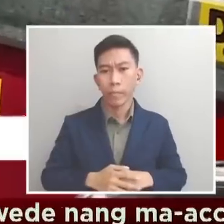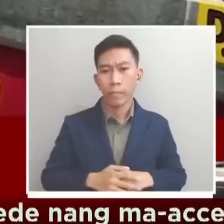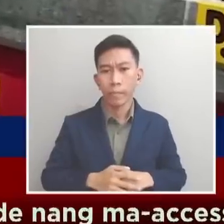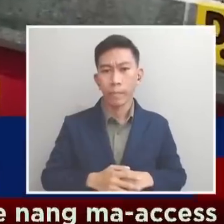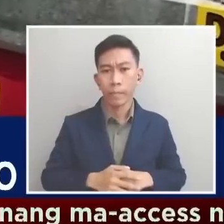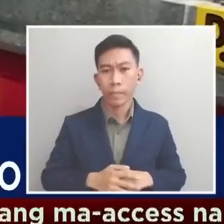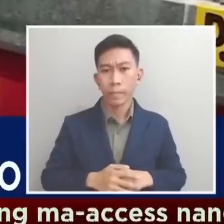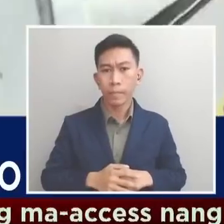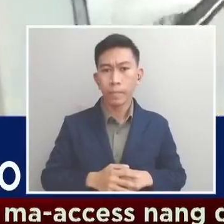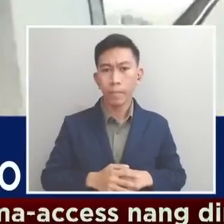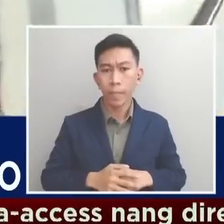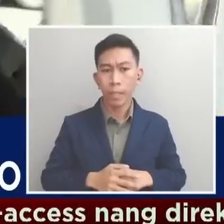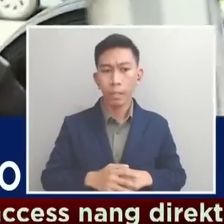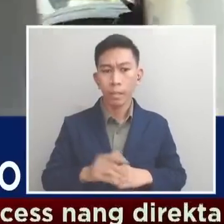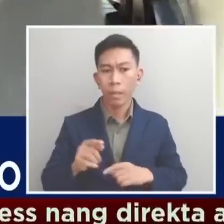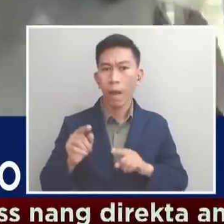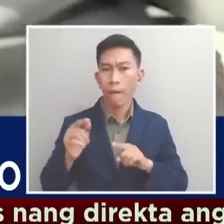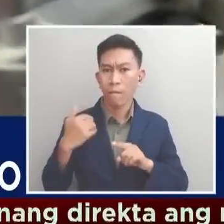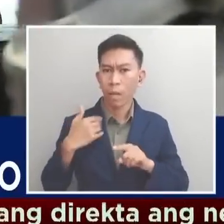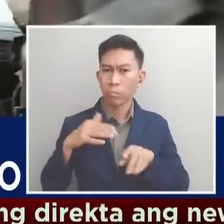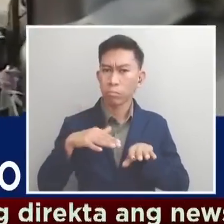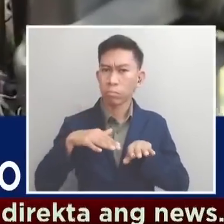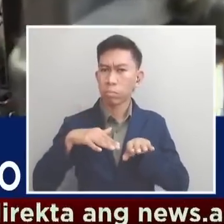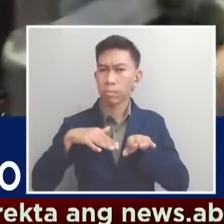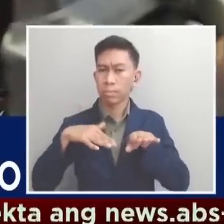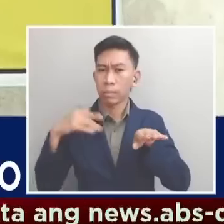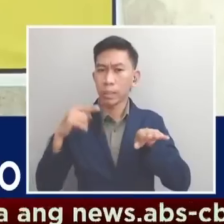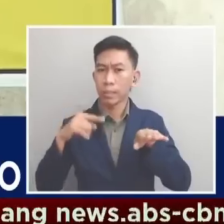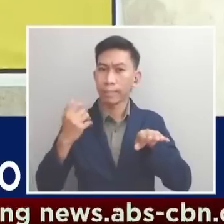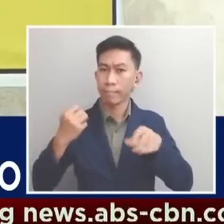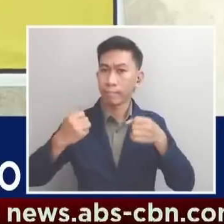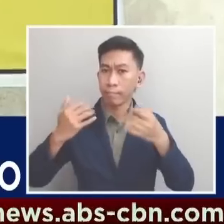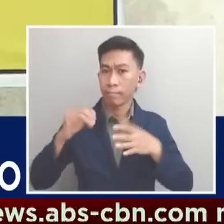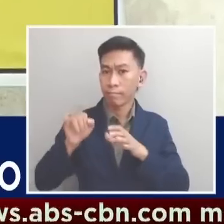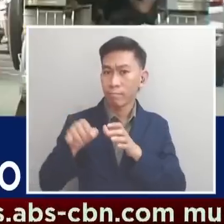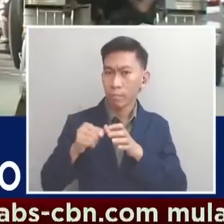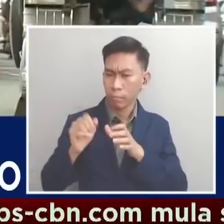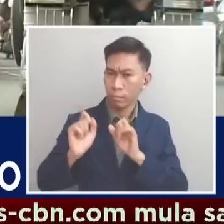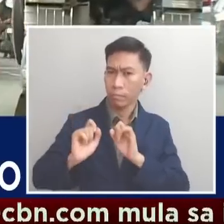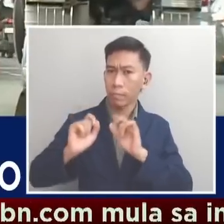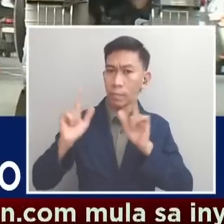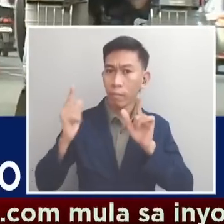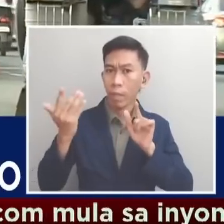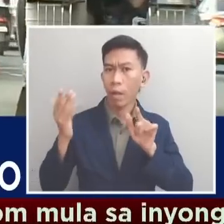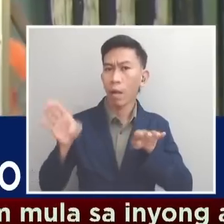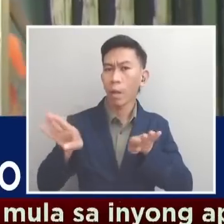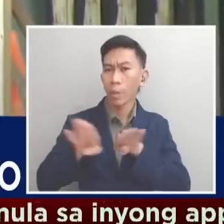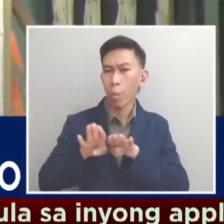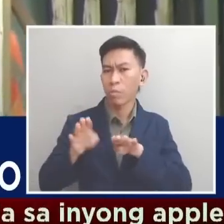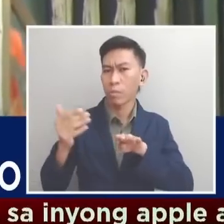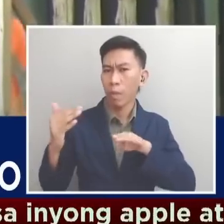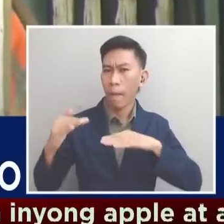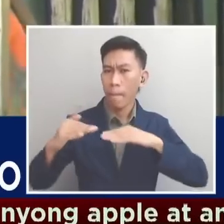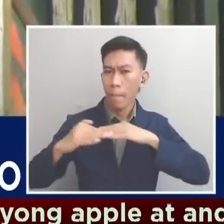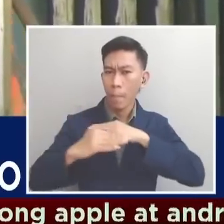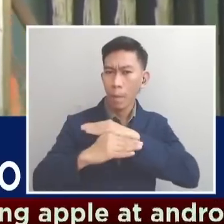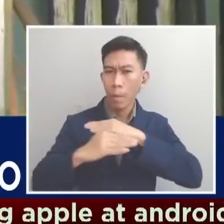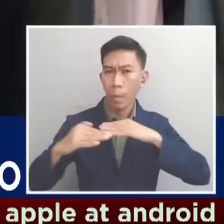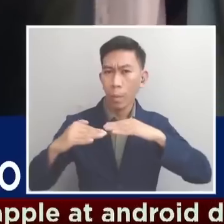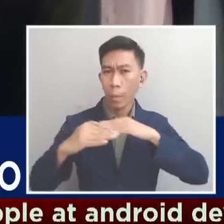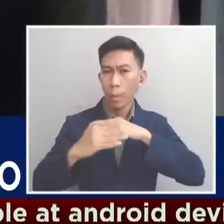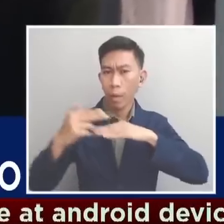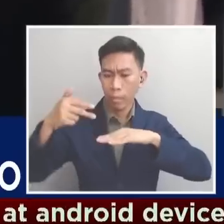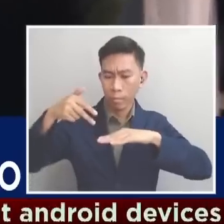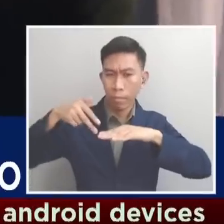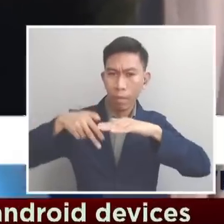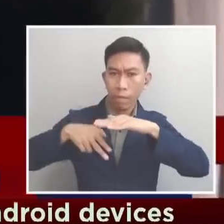Binulaga ng matinding traffic ang jeepney driver na si Rico matapos isara ang buong Lagusnilan underpass. Dapat to, kabiyak lang muna,